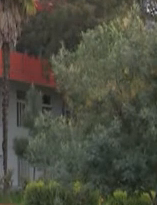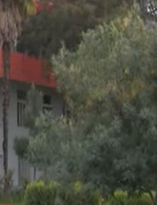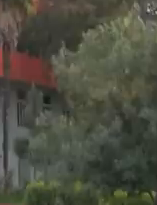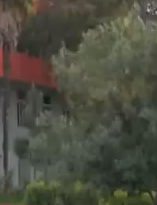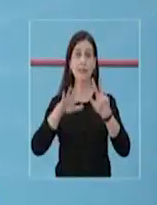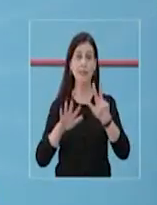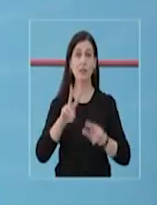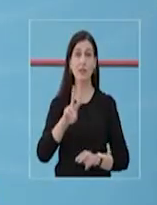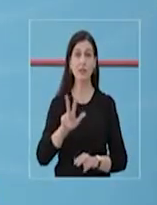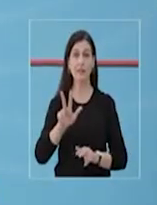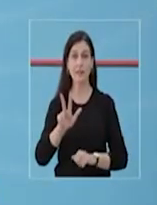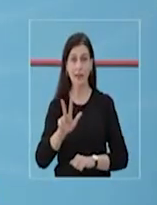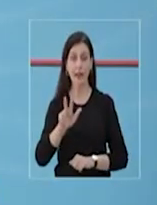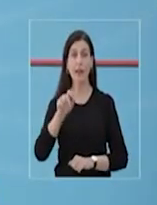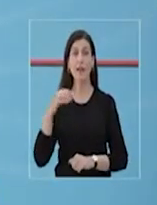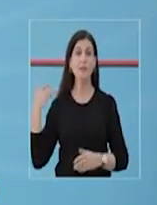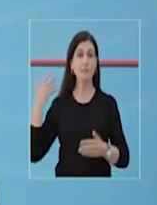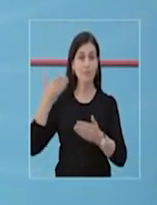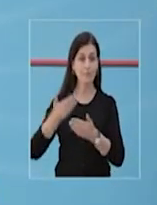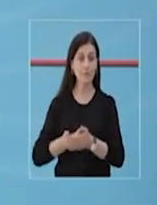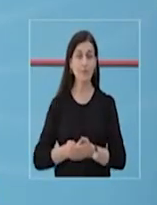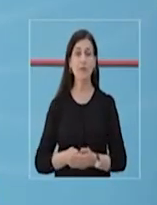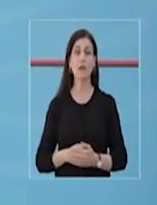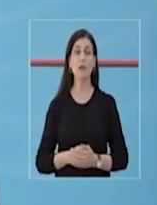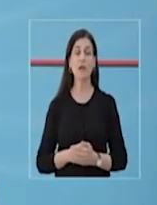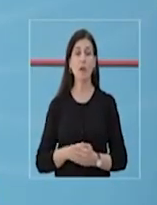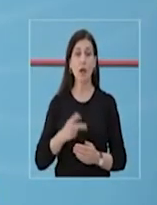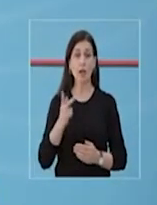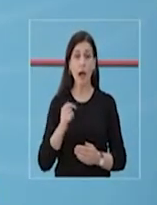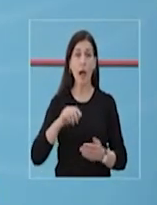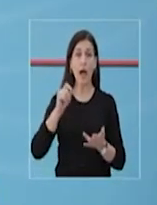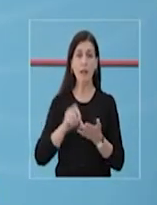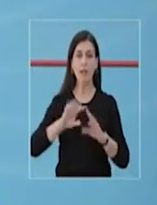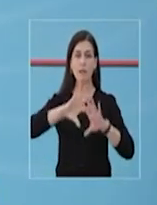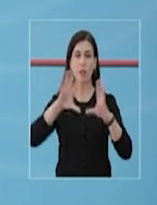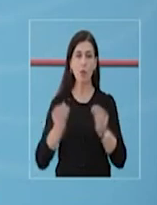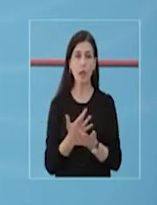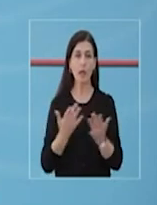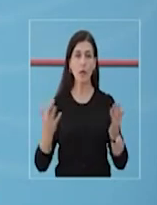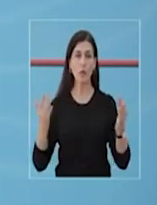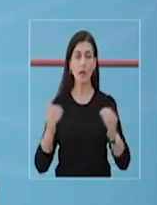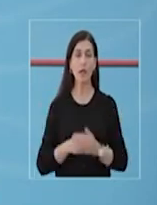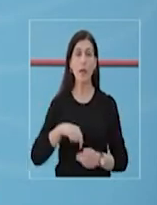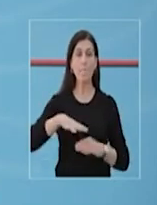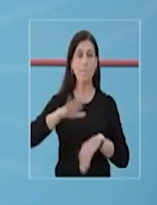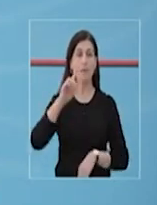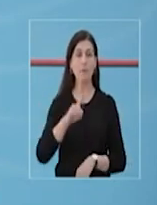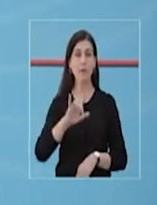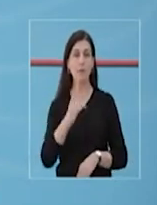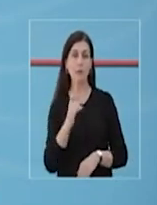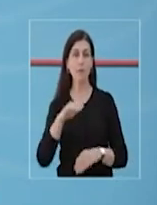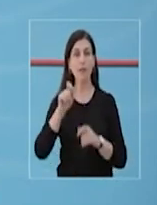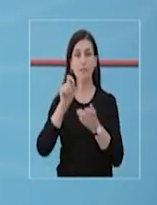numrin e të shëruarve që nga fillimi i kësaj epidemie. Nga fillimi i epidemisë janë kryer mbi 15.000 testime molekulare dhe